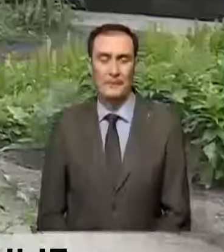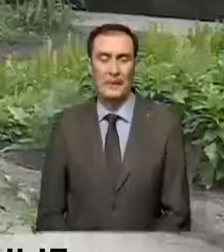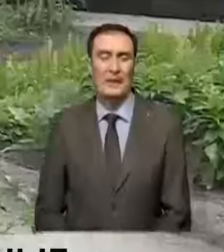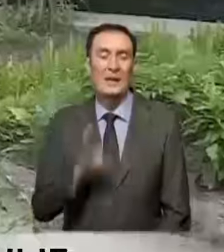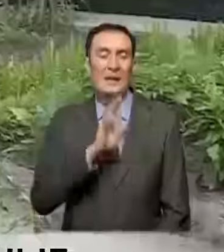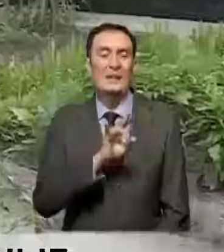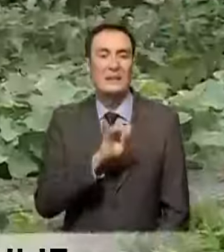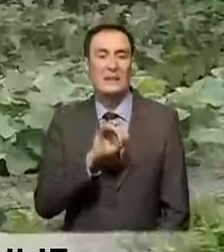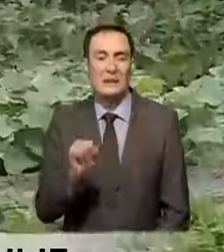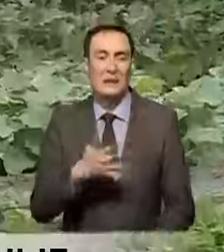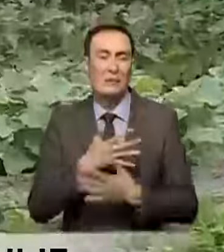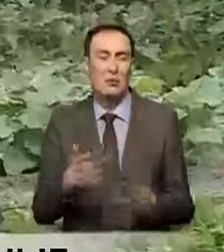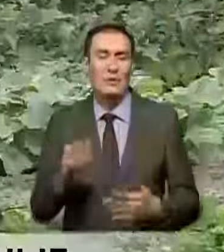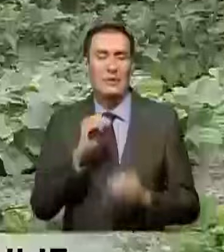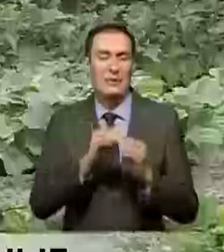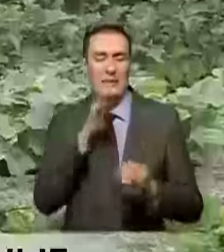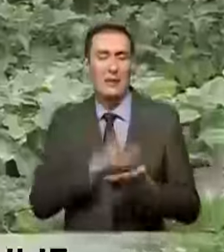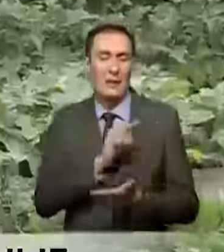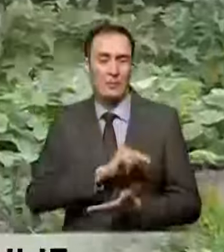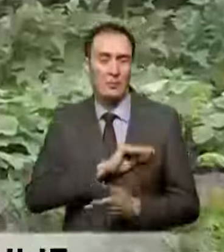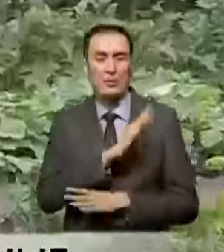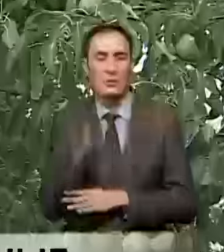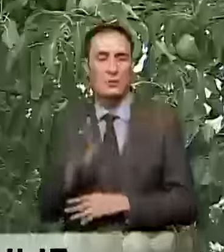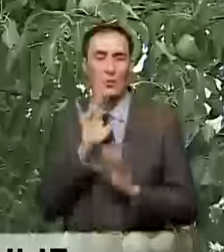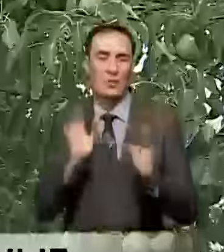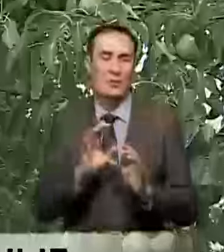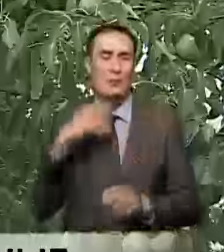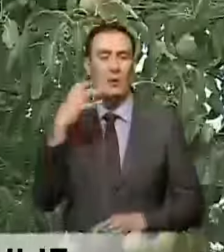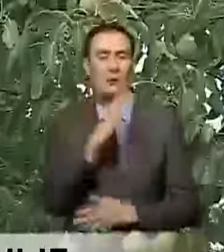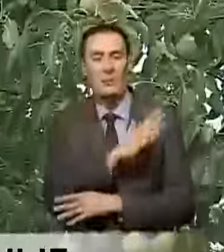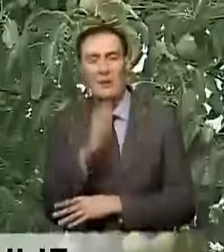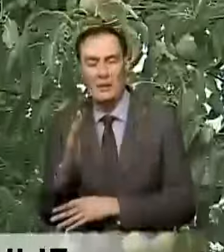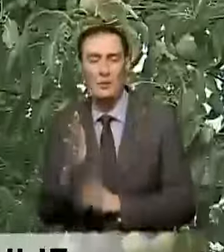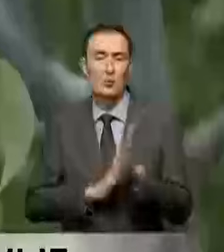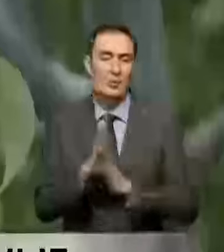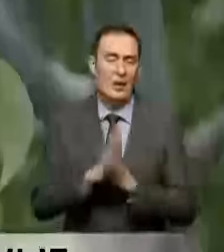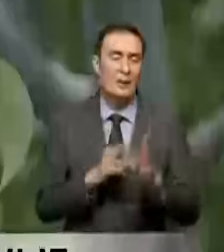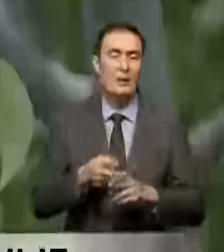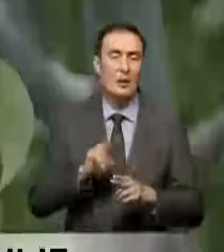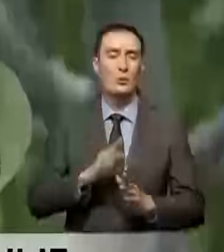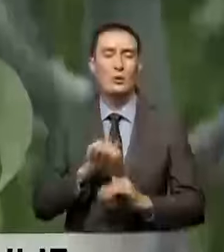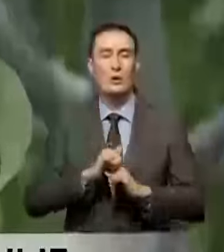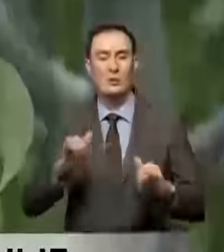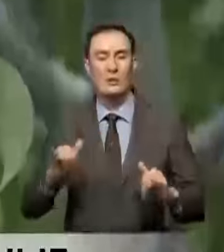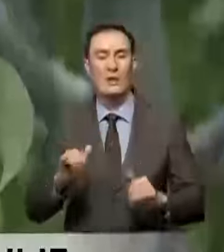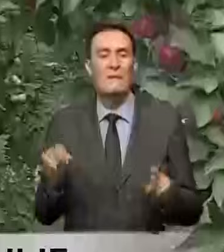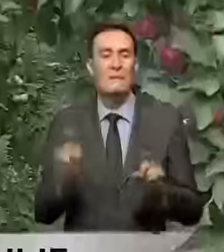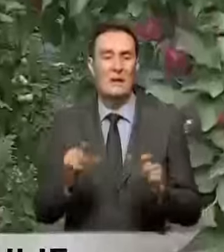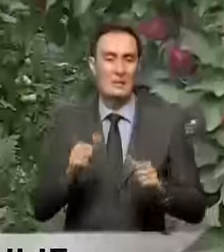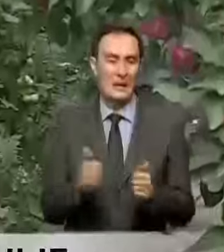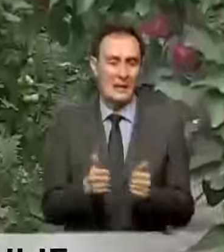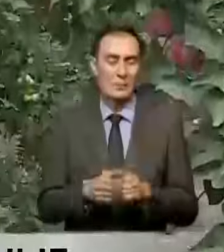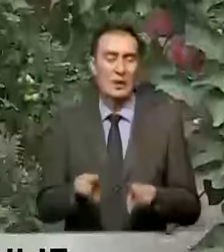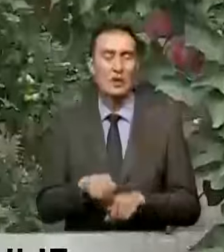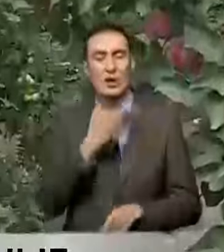Нина Доценко больше 10 лет работает садовником, ухаживает за плодовыми деревьями и кустарниками, которые растут во дворе магазина. Такую